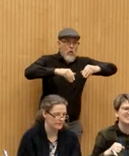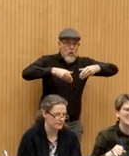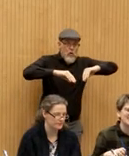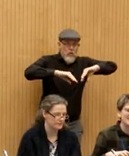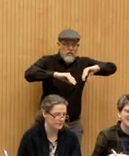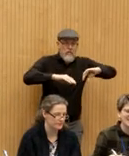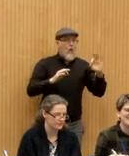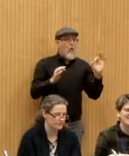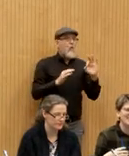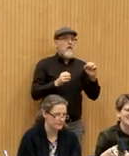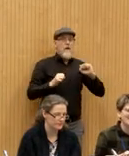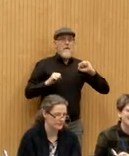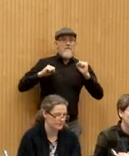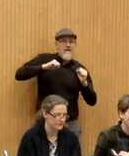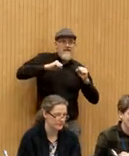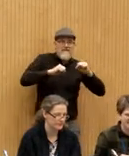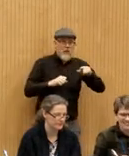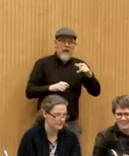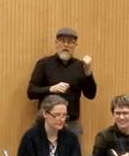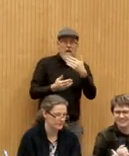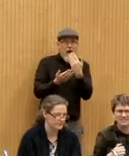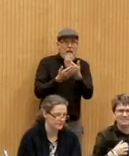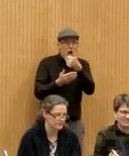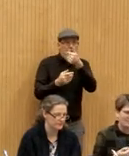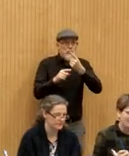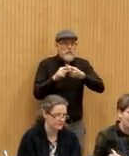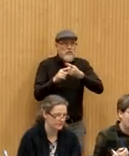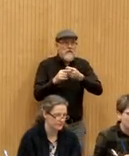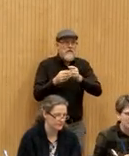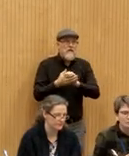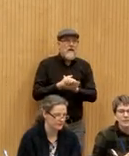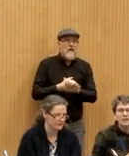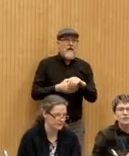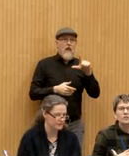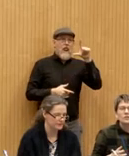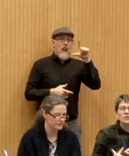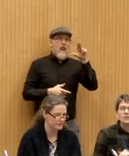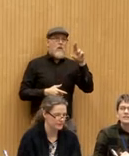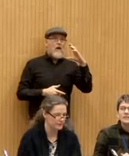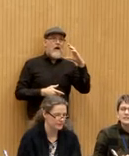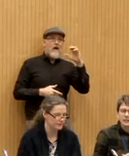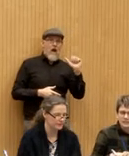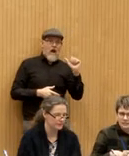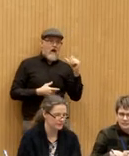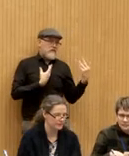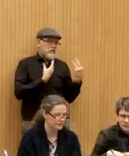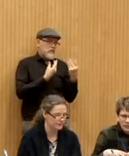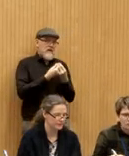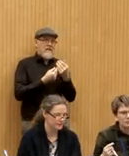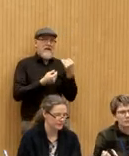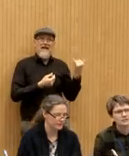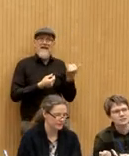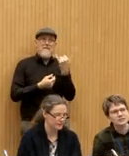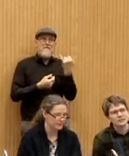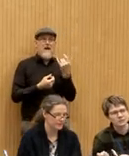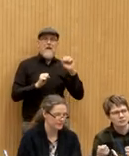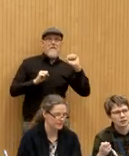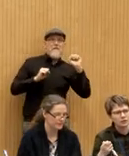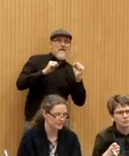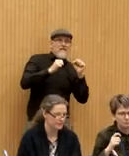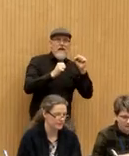Nämlich mein Kollege Luca, der findet das ziemlich gut, dieses Thema. Und dann kann man bei